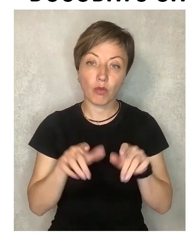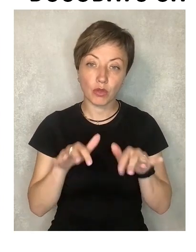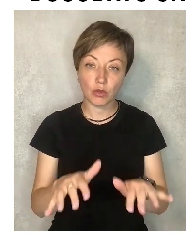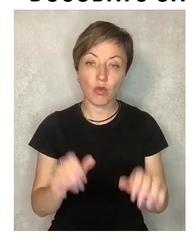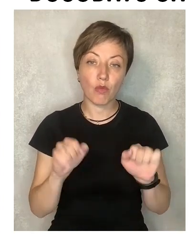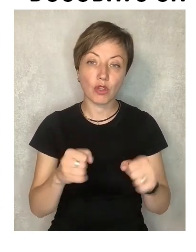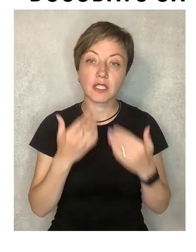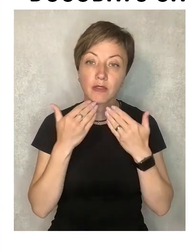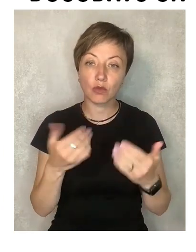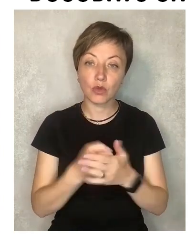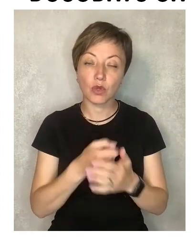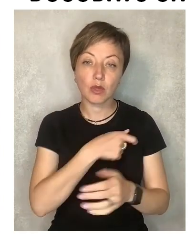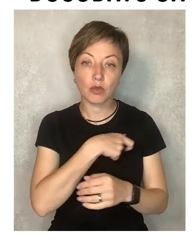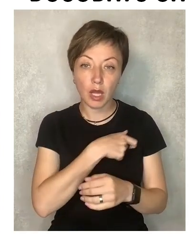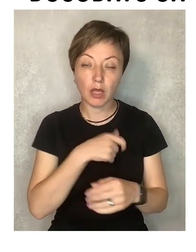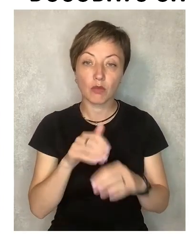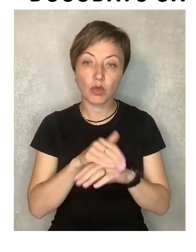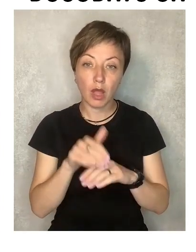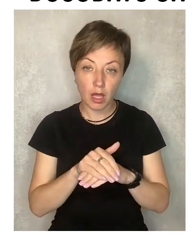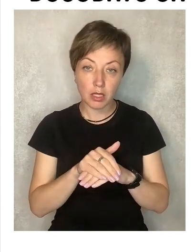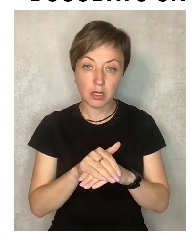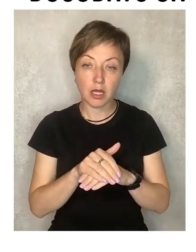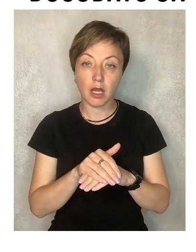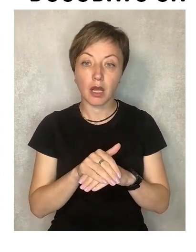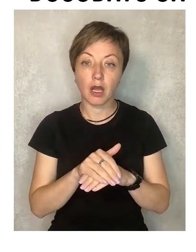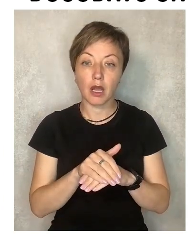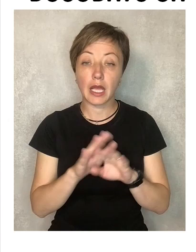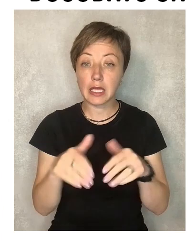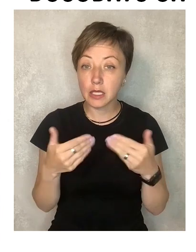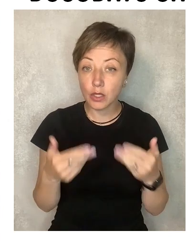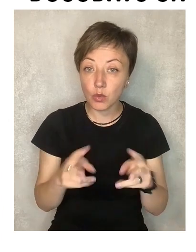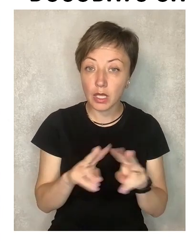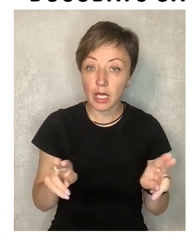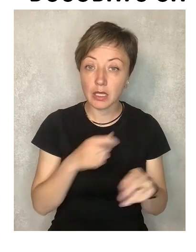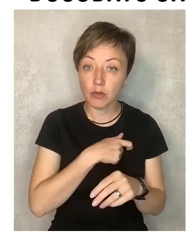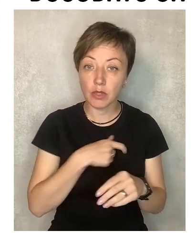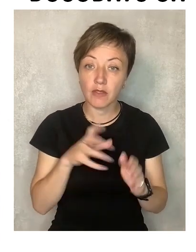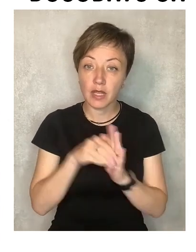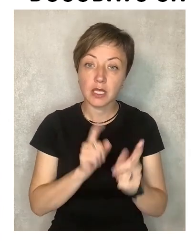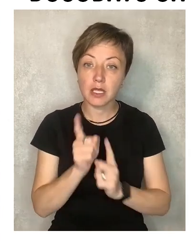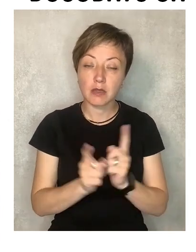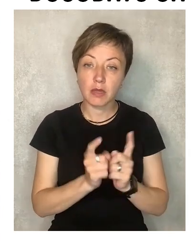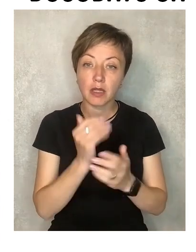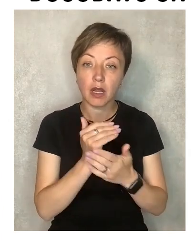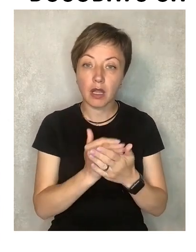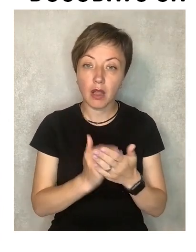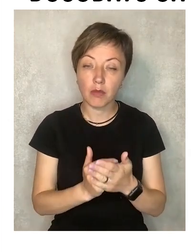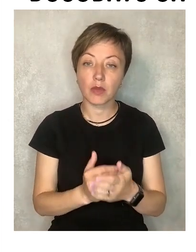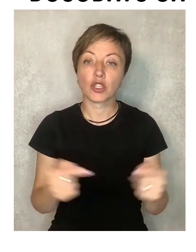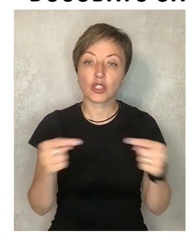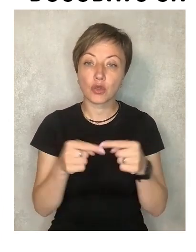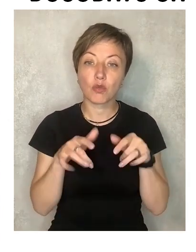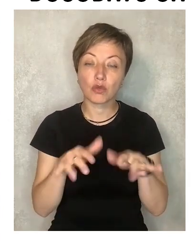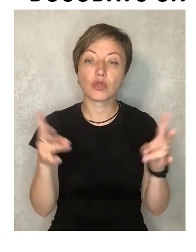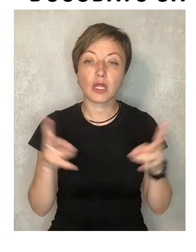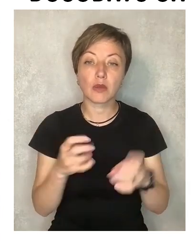звернутися до депутатів. Будь ласка, ініціюйте як депутат внесення змін до регламенту. Напишіть там чітку процедуру, коли, що треба зробити,